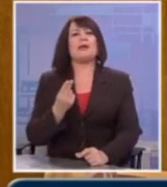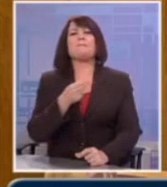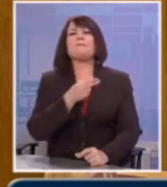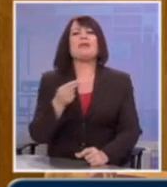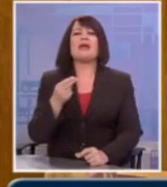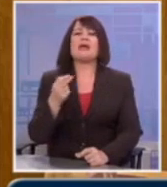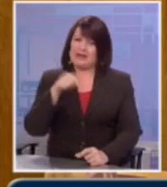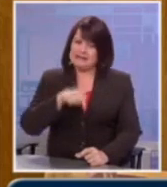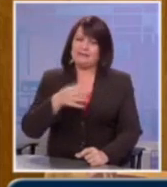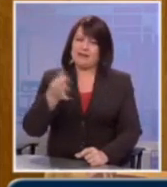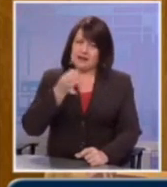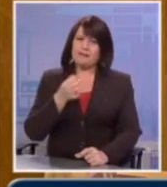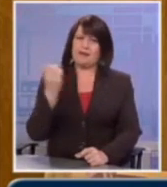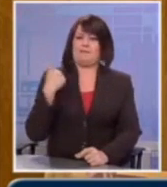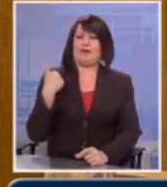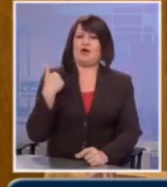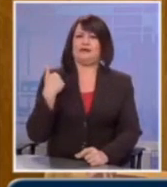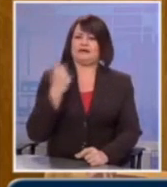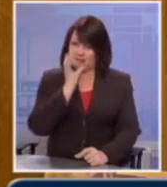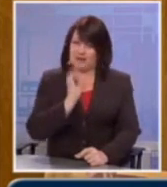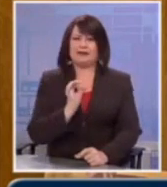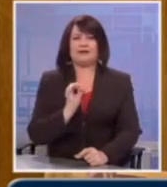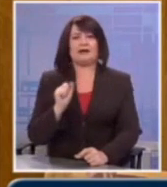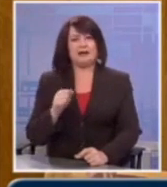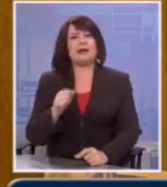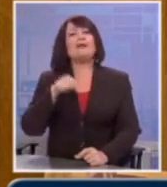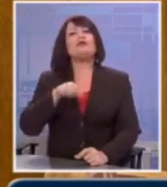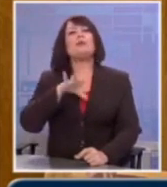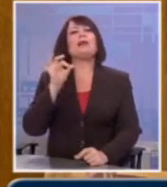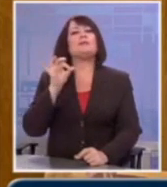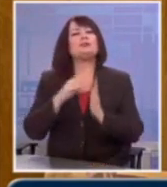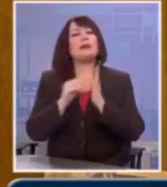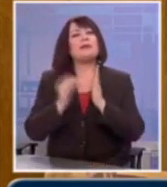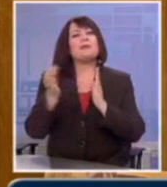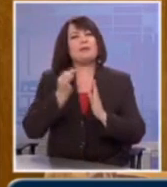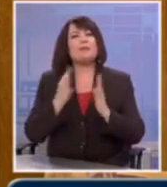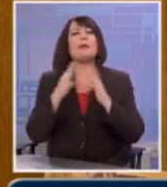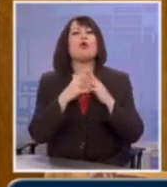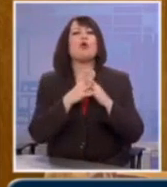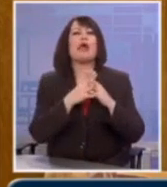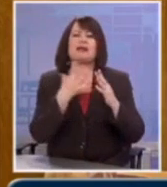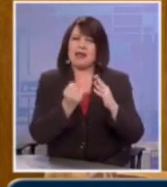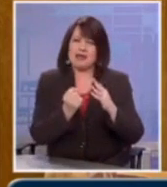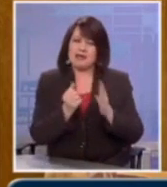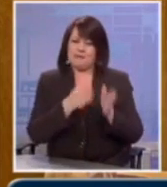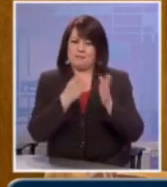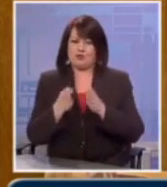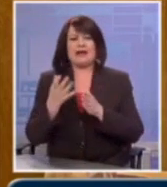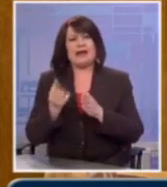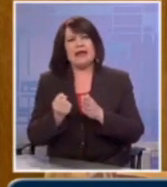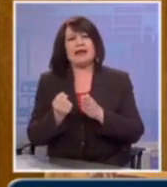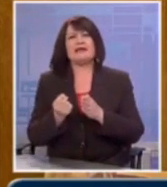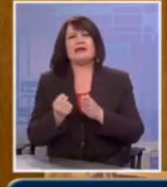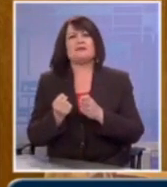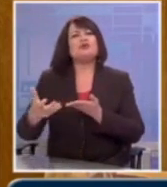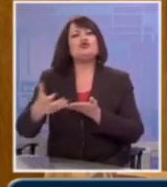έβαλλε σήμερα και είπε ότι με ρώτησε πραγματικά είναι η περίπτωση αυτού που έχει ένα μπλοκάκι και παράλληλα έχει